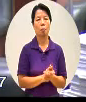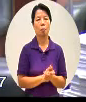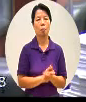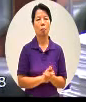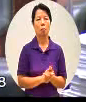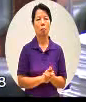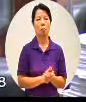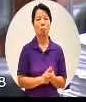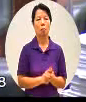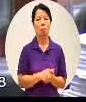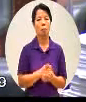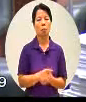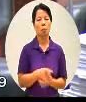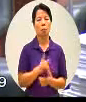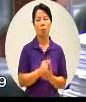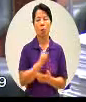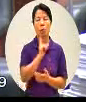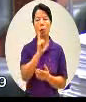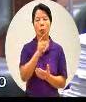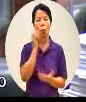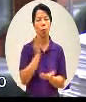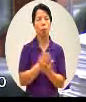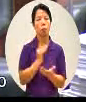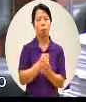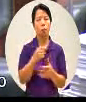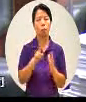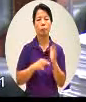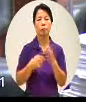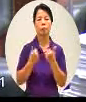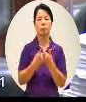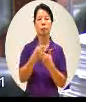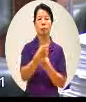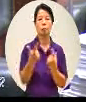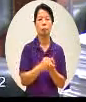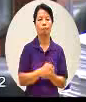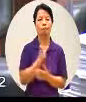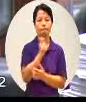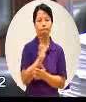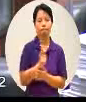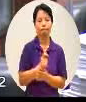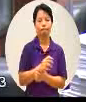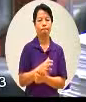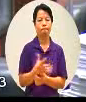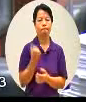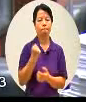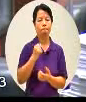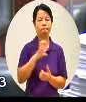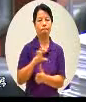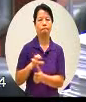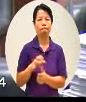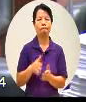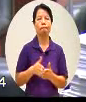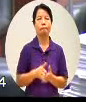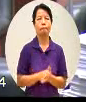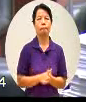啊，人一直给恁欢迎，一直给恁欢迎，你说明会一直开，啊，你就是一直坚持，一定爱弄，一定爱爱弄。我想哦，我